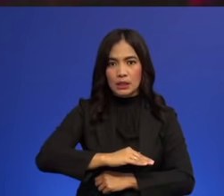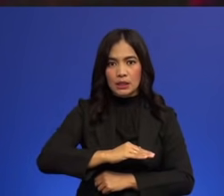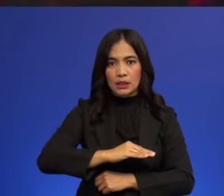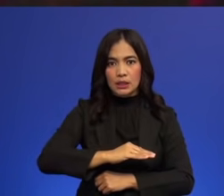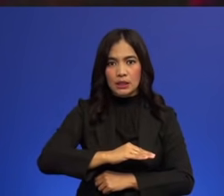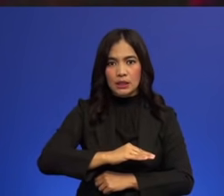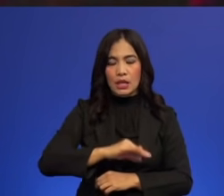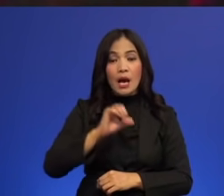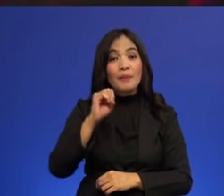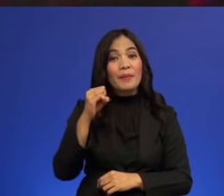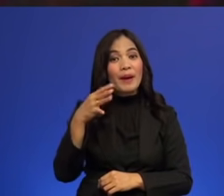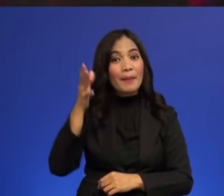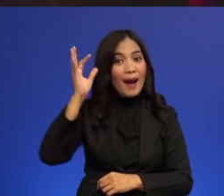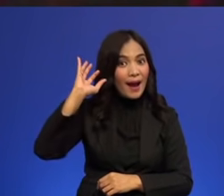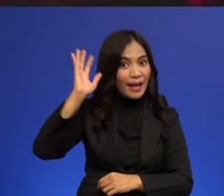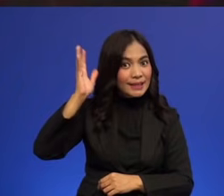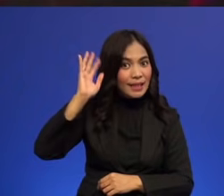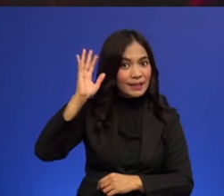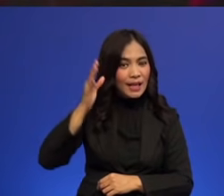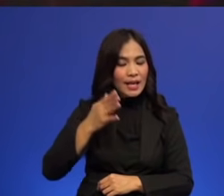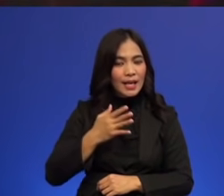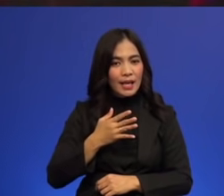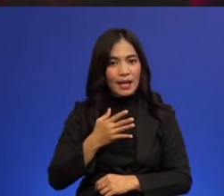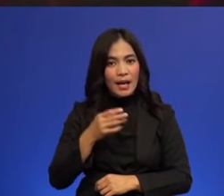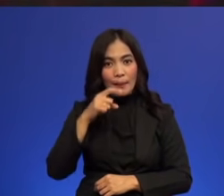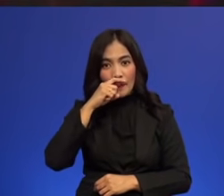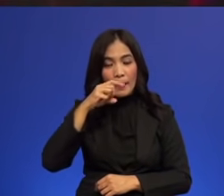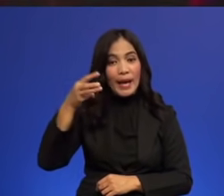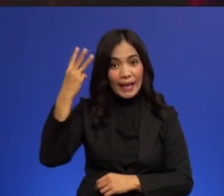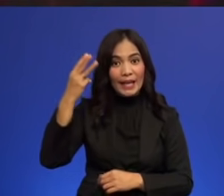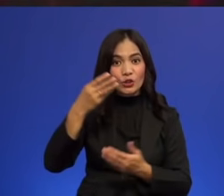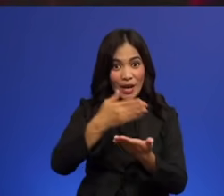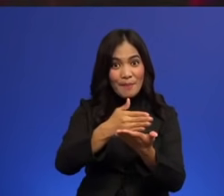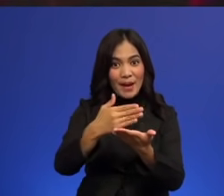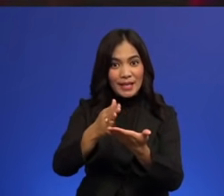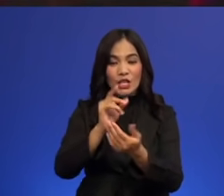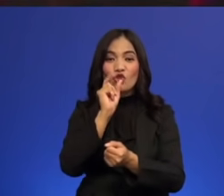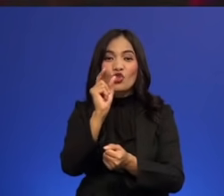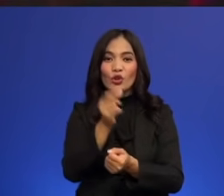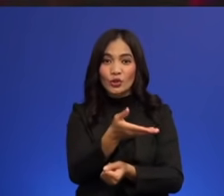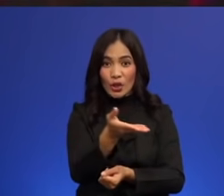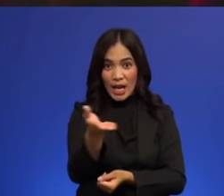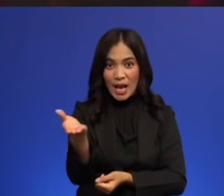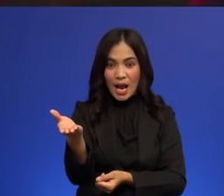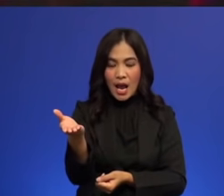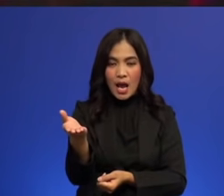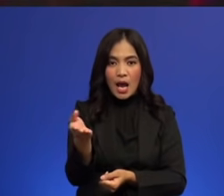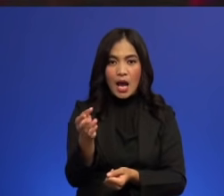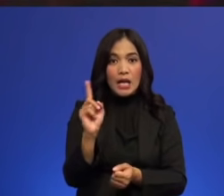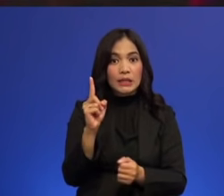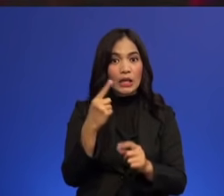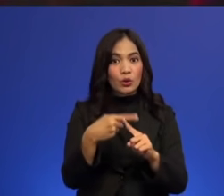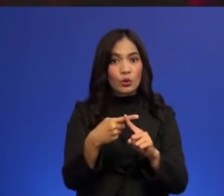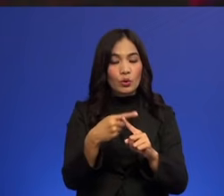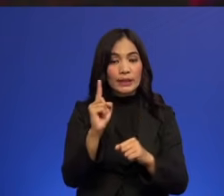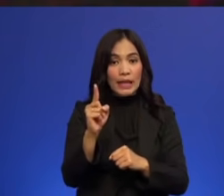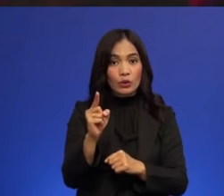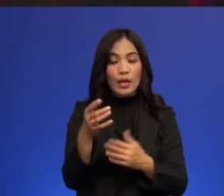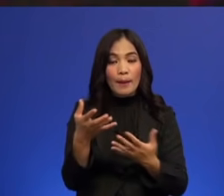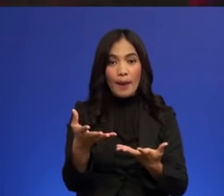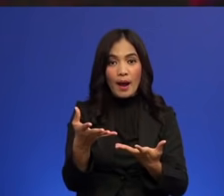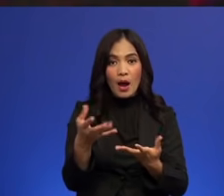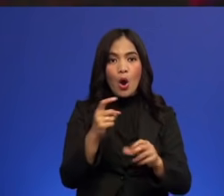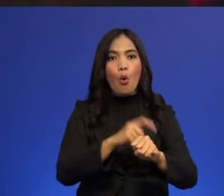Ada beberapa kesaksian yang sudah saya bagikan kepada saudara. Dan salah satunya,